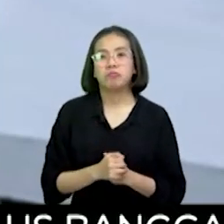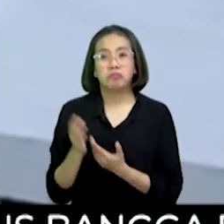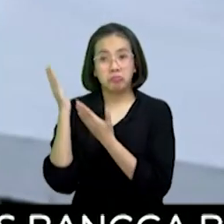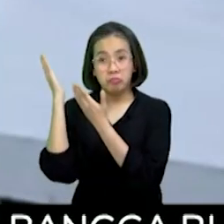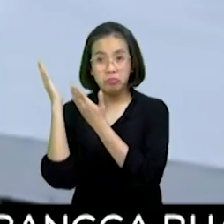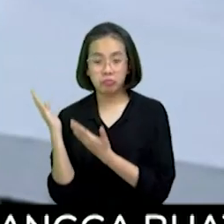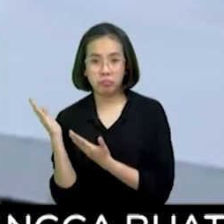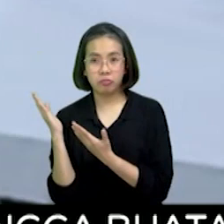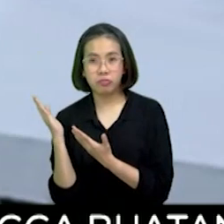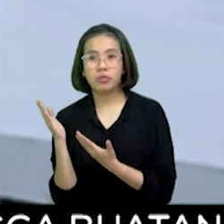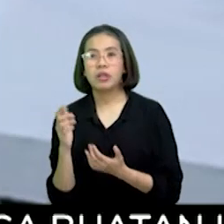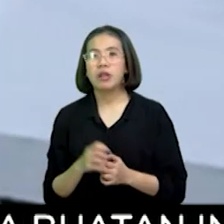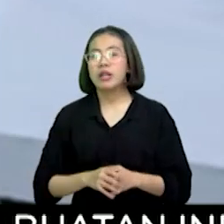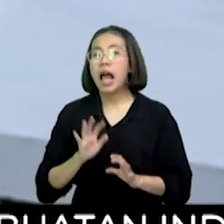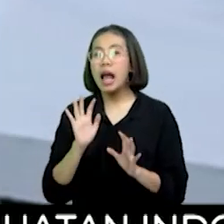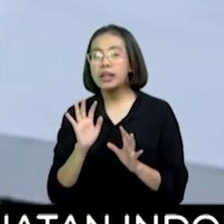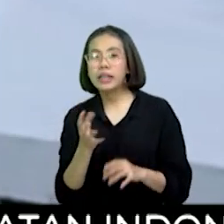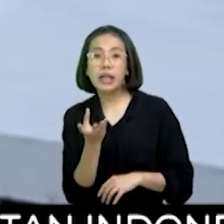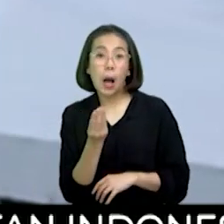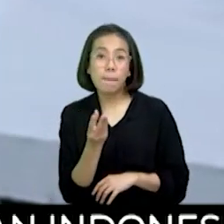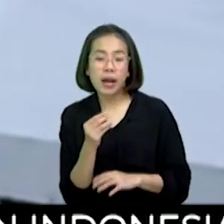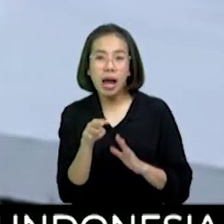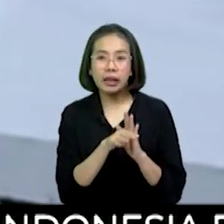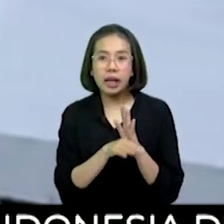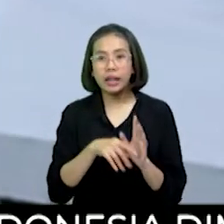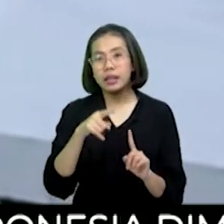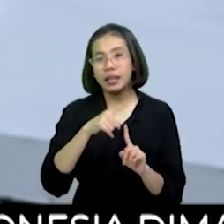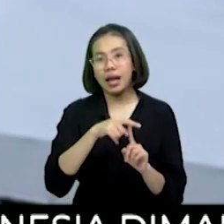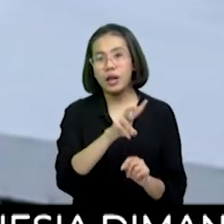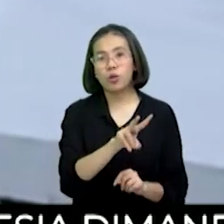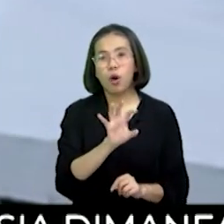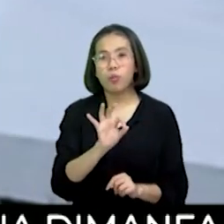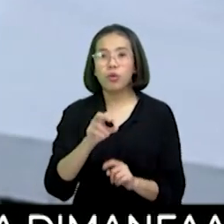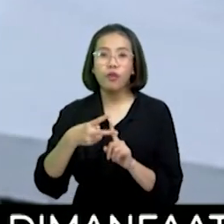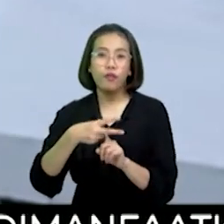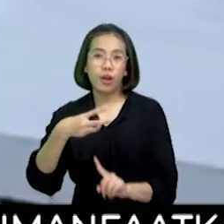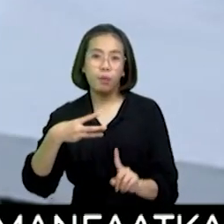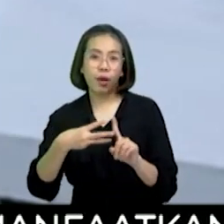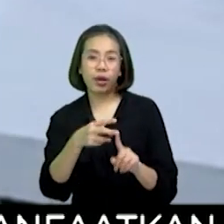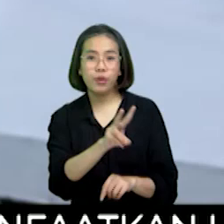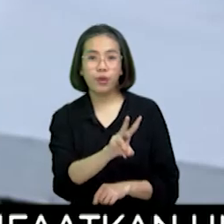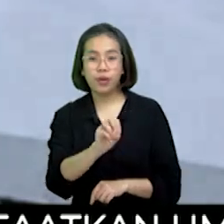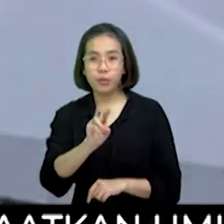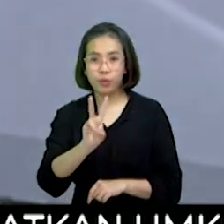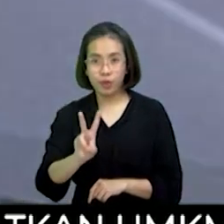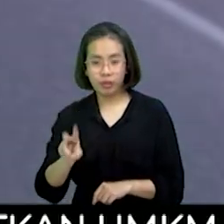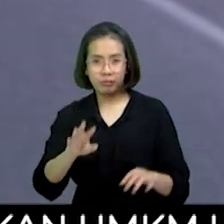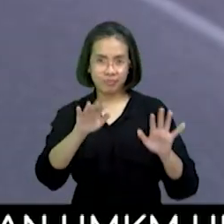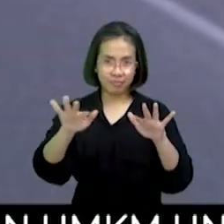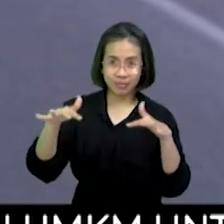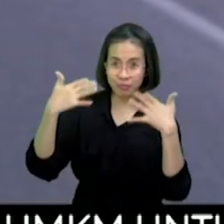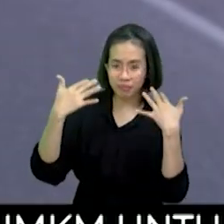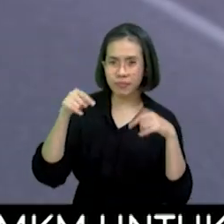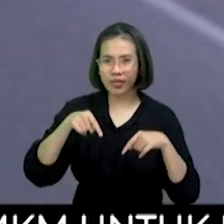de France yang juga akan diselenggarakan pada 20 Februari 2022. Pemirsa,